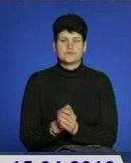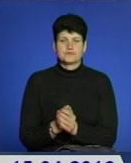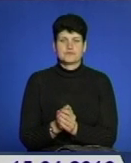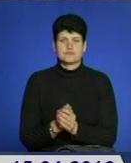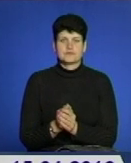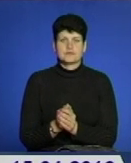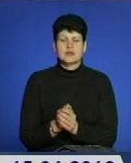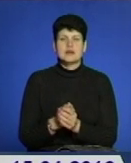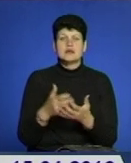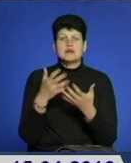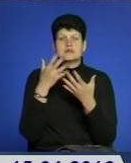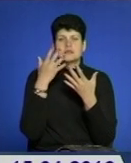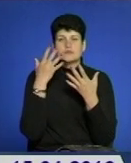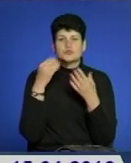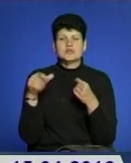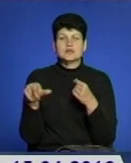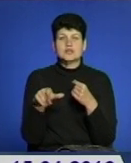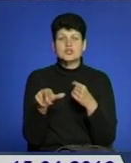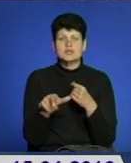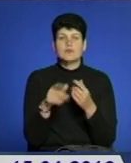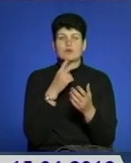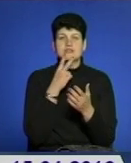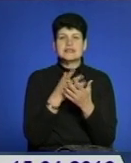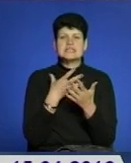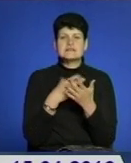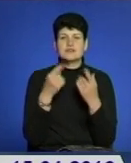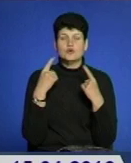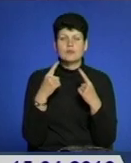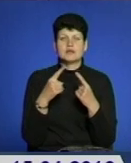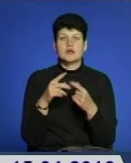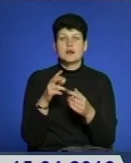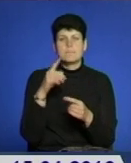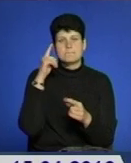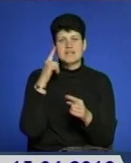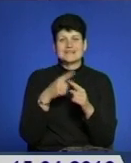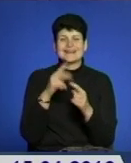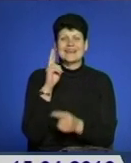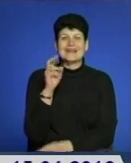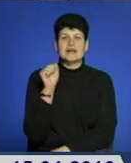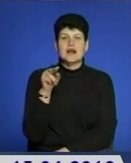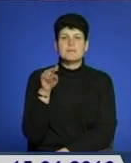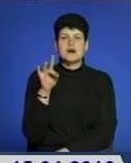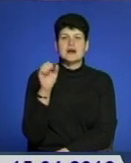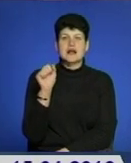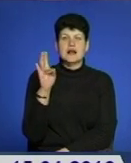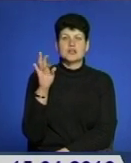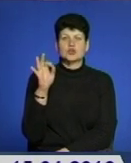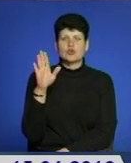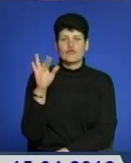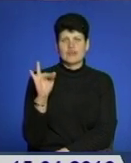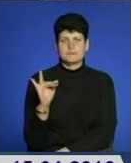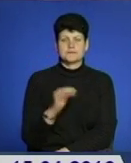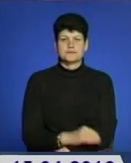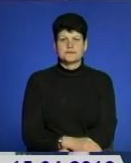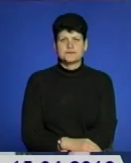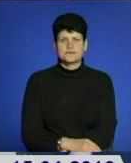Забуття річка. Свій новий роман репрезентували в обласній науковій бібліотеці брати Капранови. Українські письменники, видавці, публіцисти, громадські